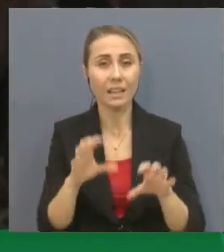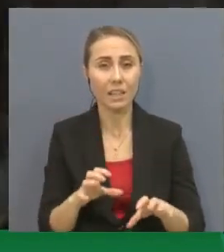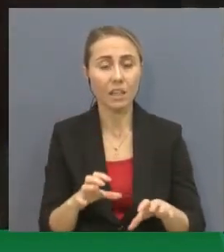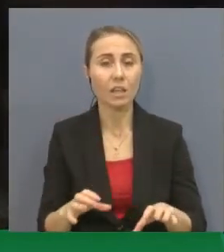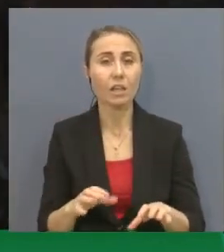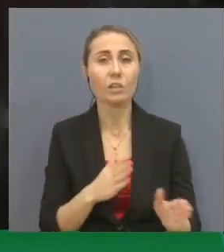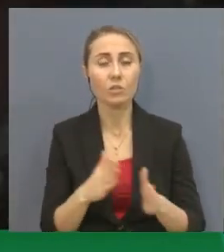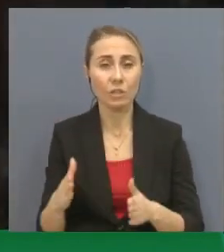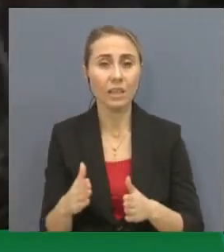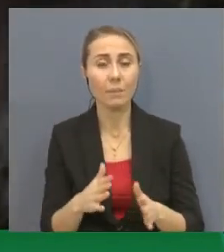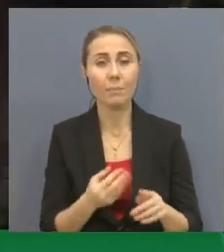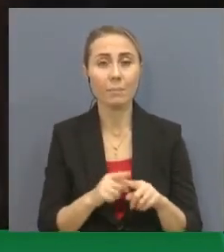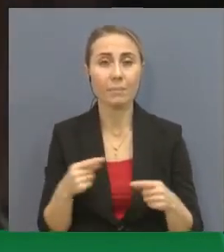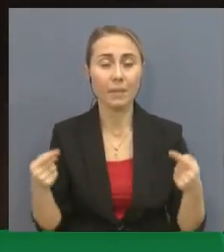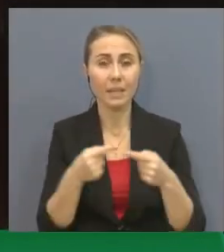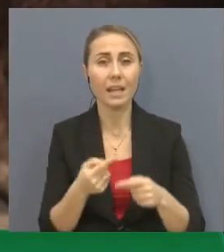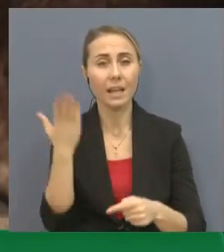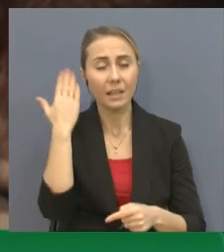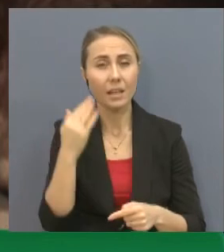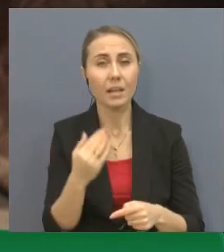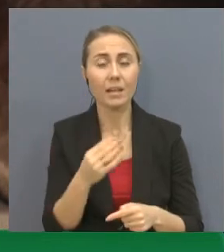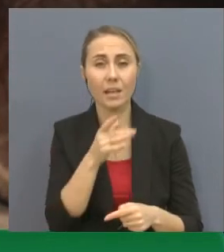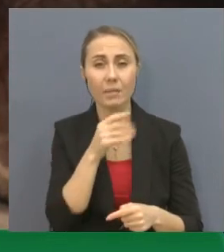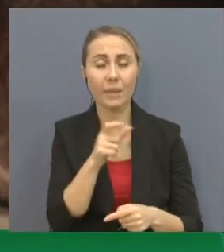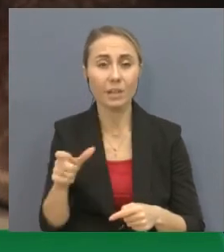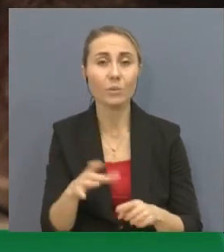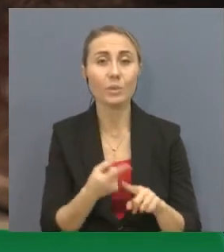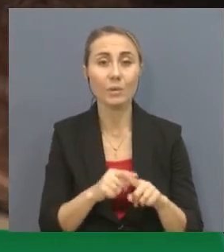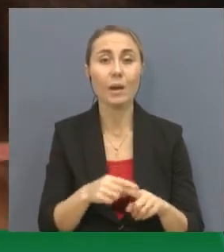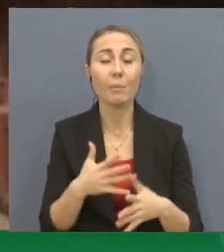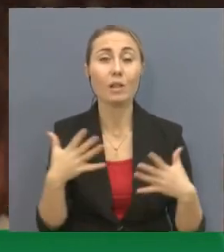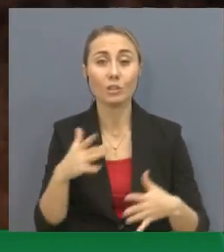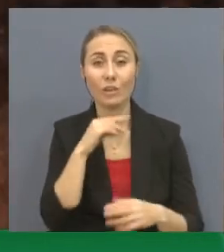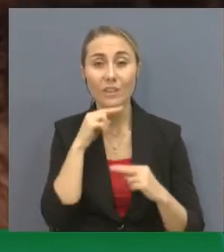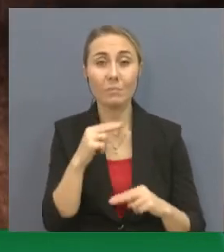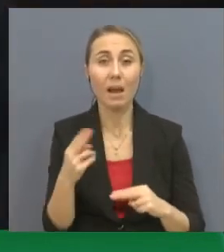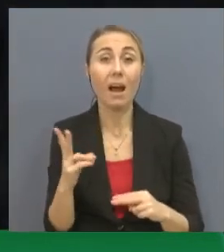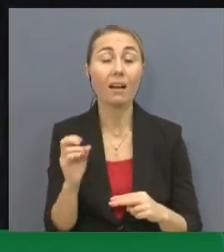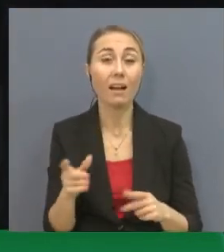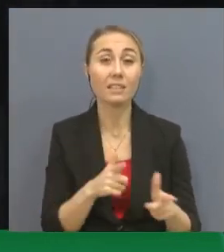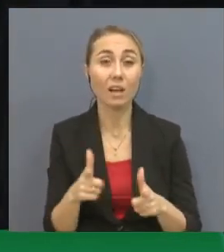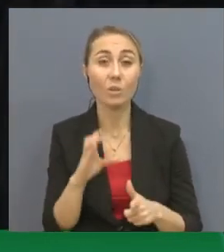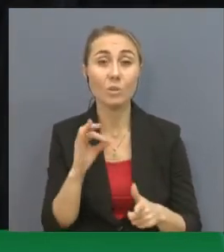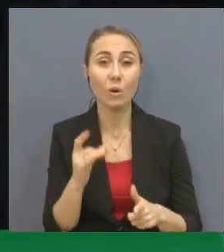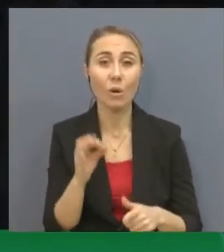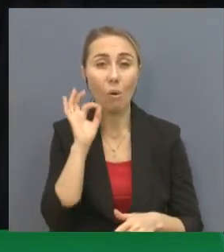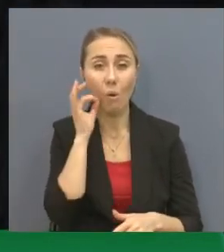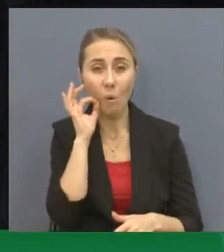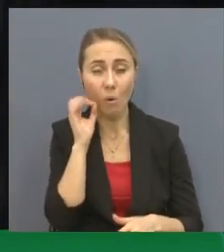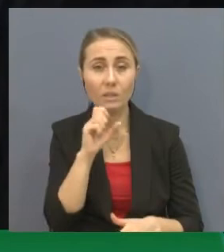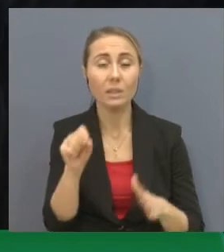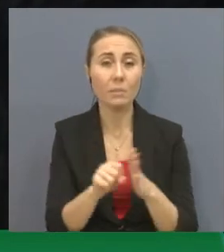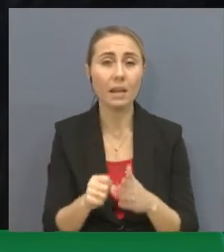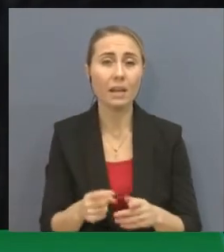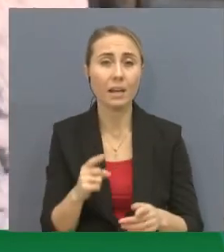порядок следует напомнить что еще древние предки уделяли большое внимание тому как заготовить совам осенью забивает крупный рогатый скот